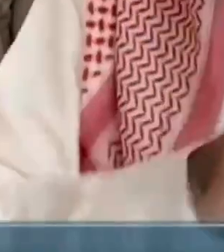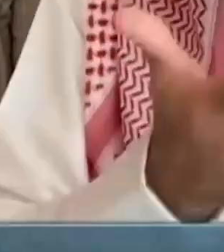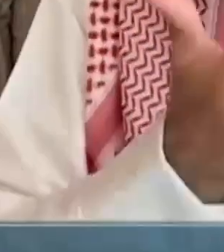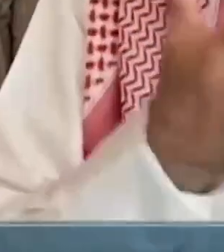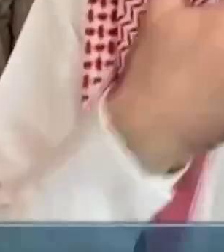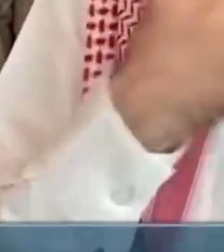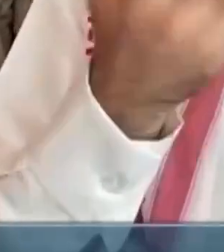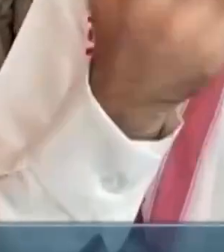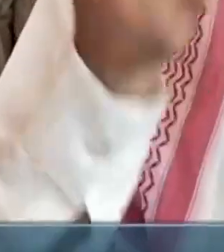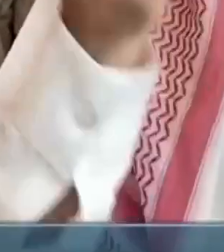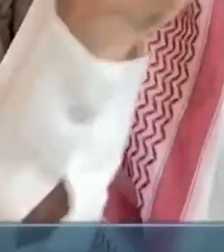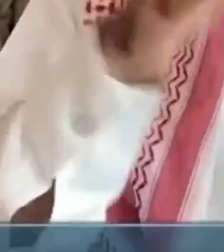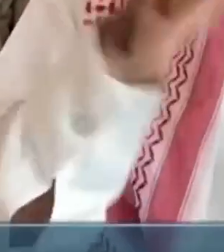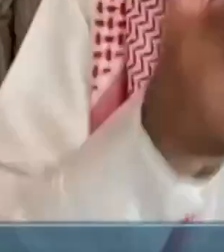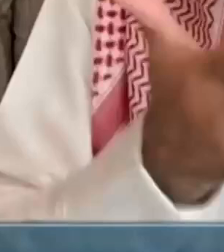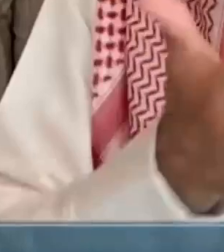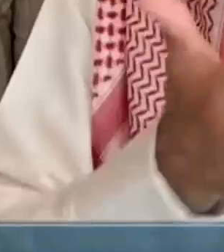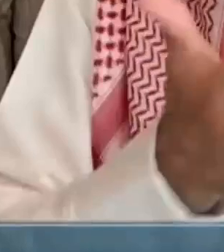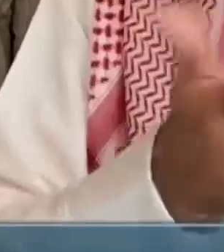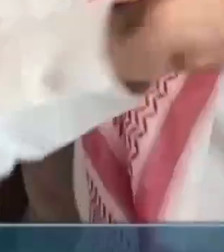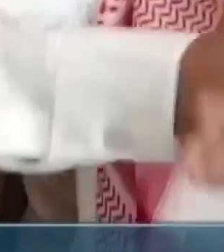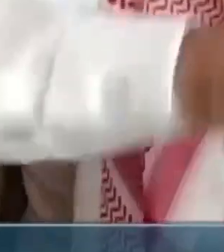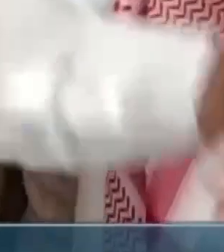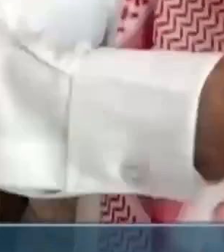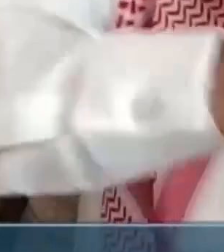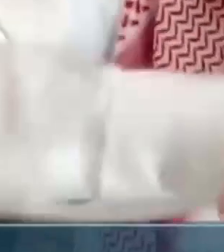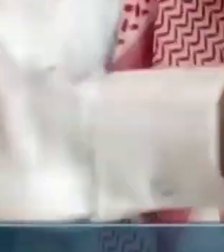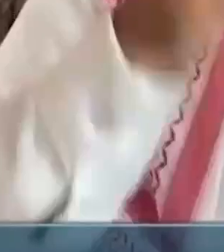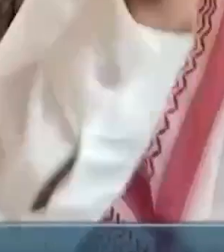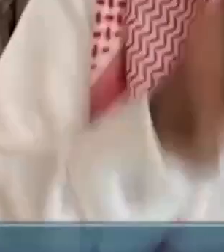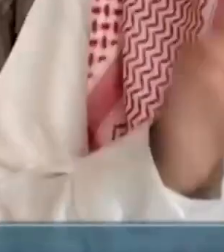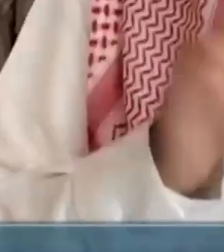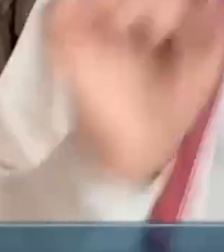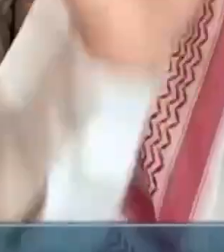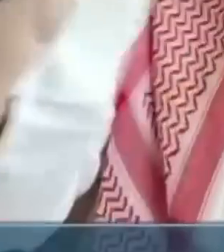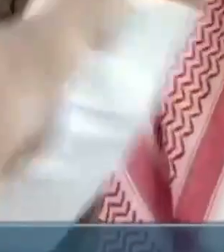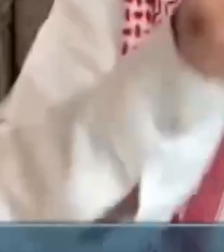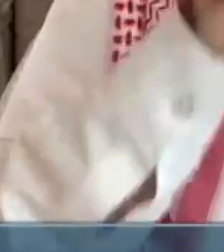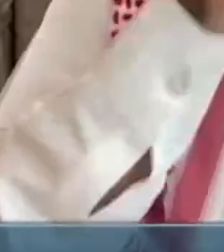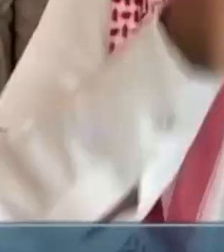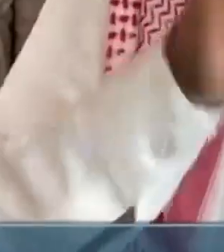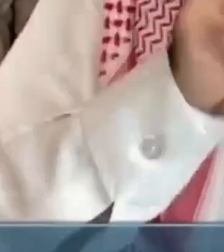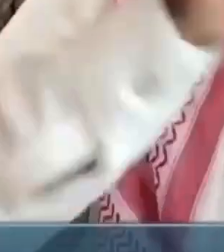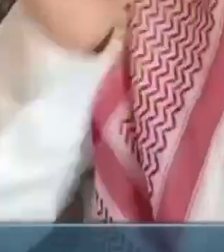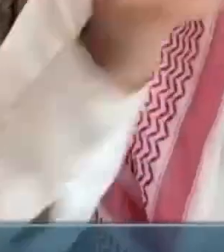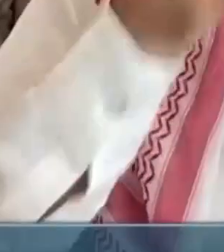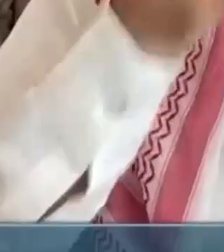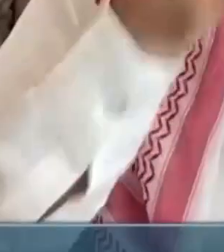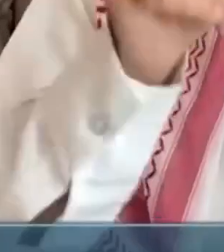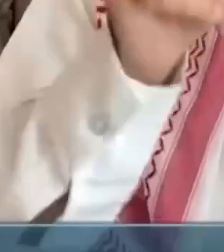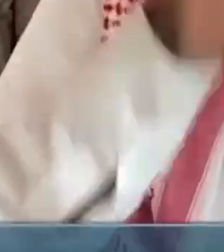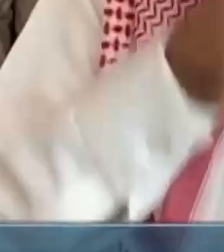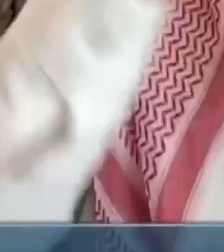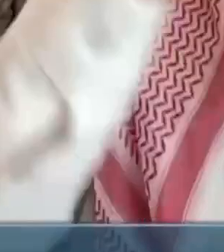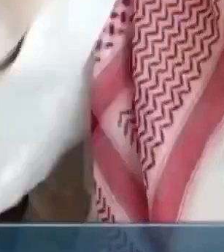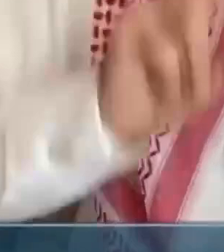مثل الاكل ايضا كذلك ثقافه العادات والتقاليد فمثلا ذب الجنوب نجد ان هناك اكلات